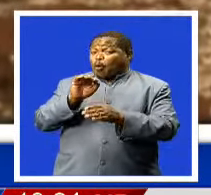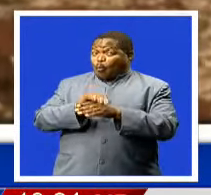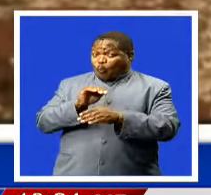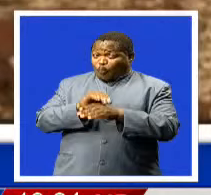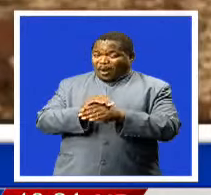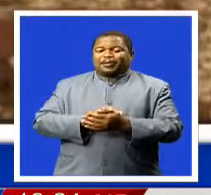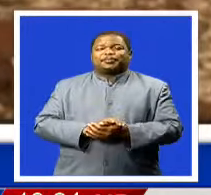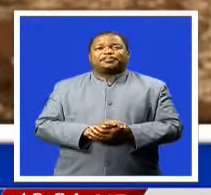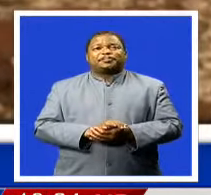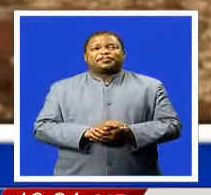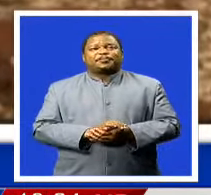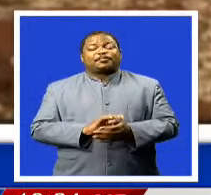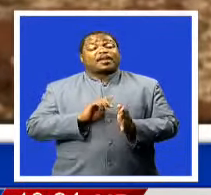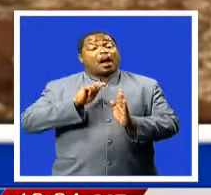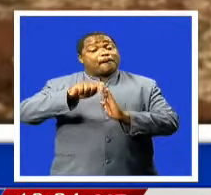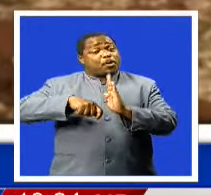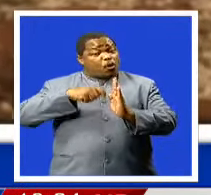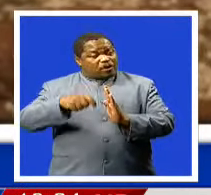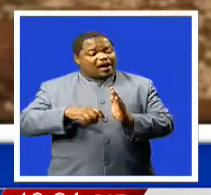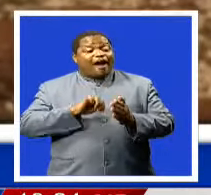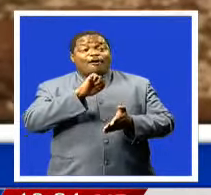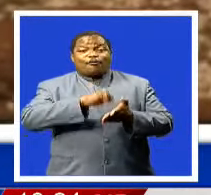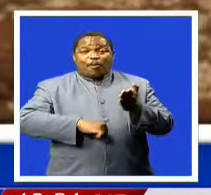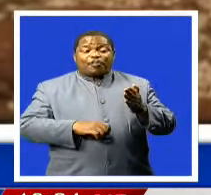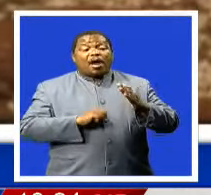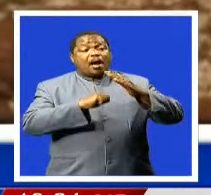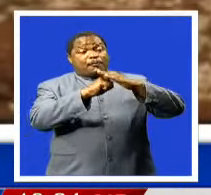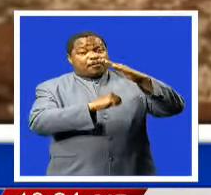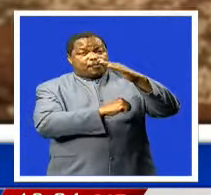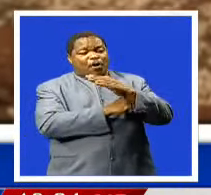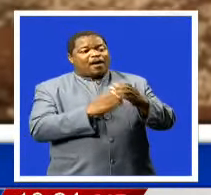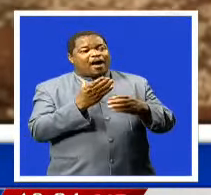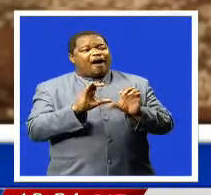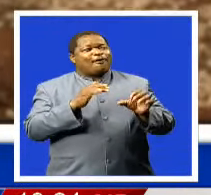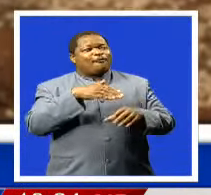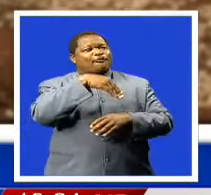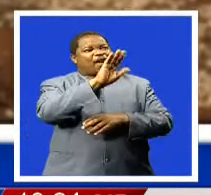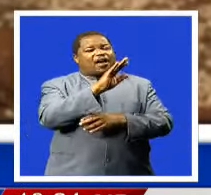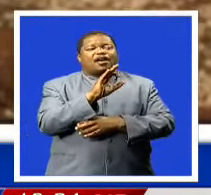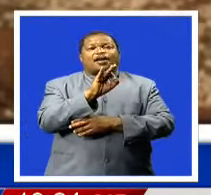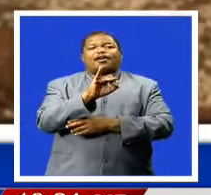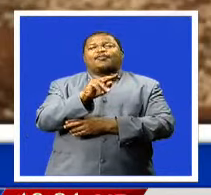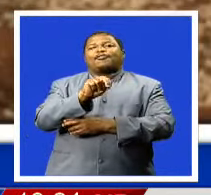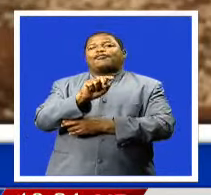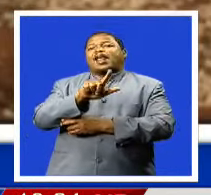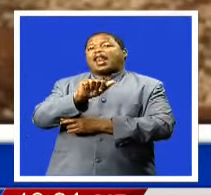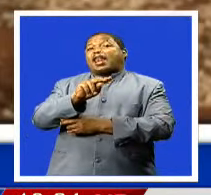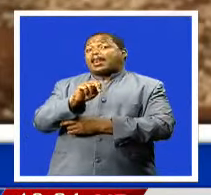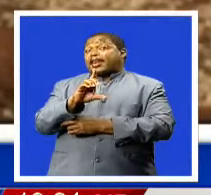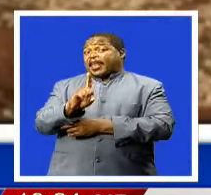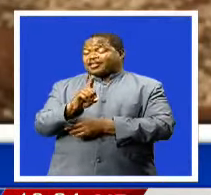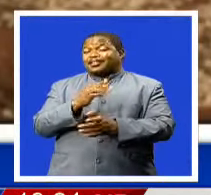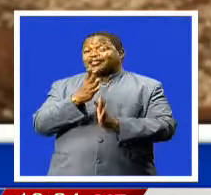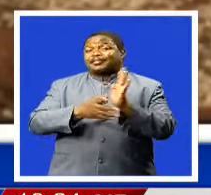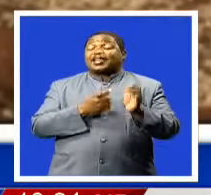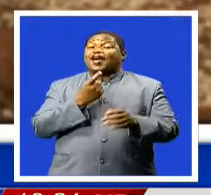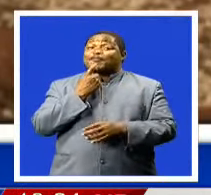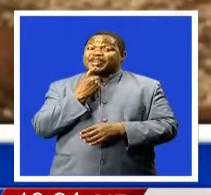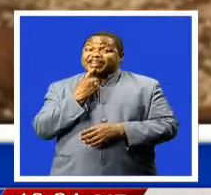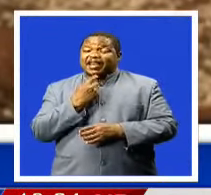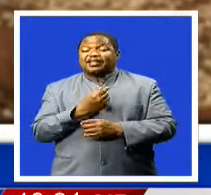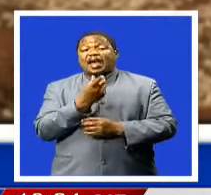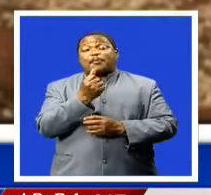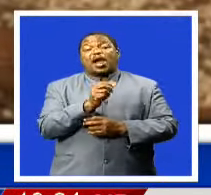letichamuka eFinland sithi finish Red Cross ngeminyaka wa 2012 lapho khona banikelela abaphalali ngemali lenganga 2.3